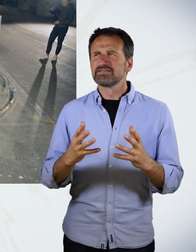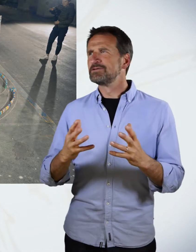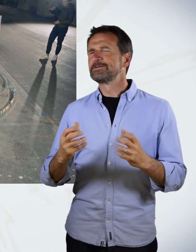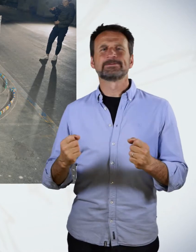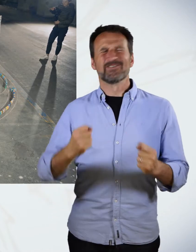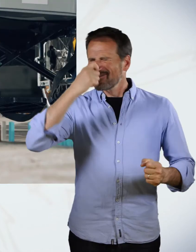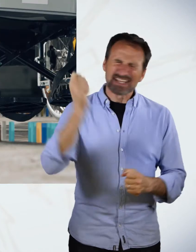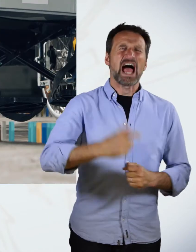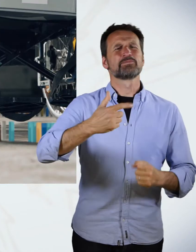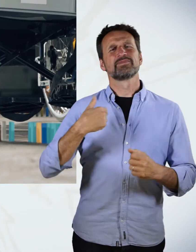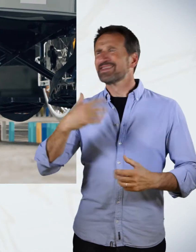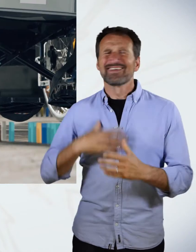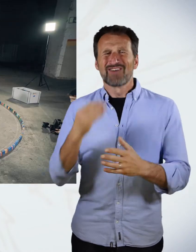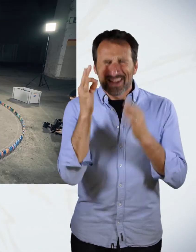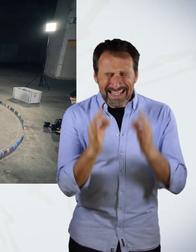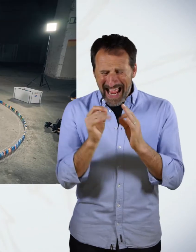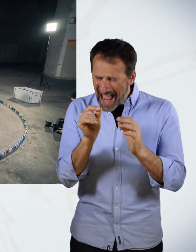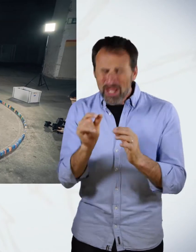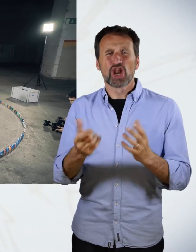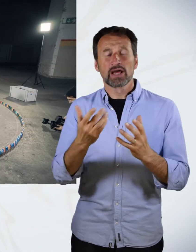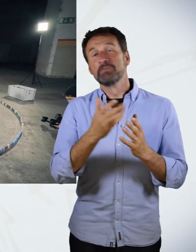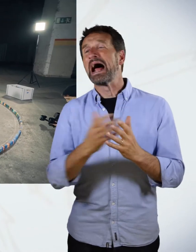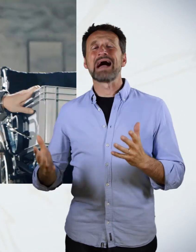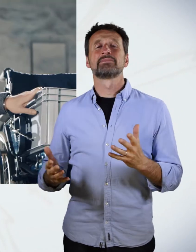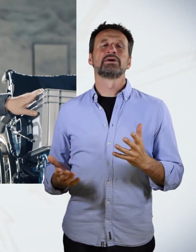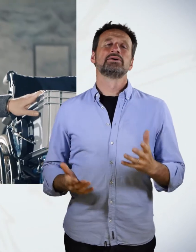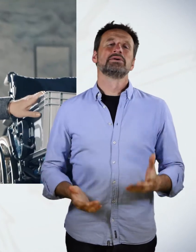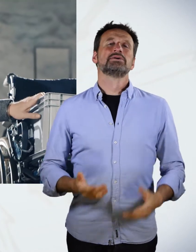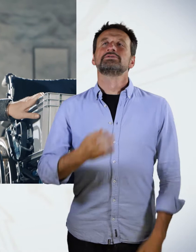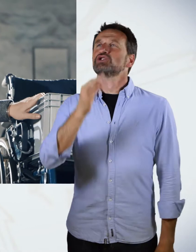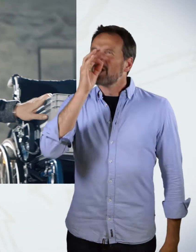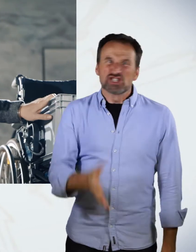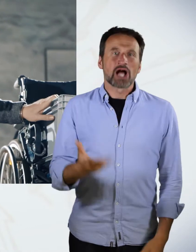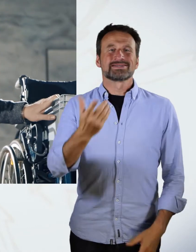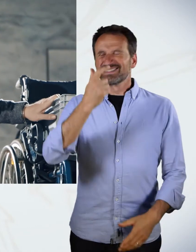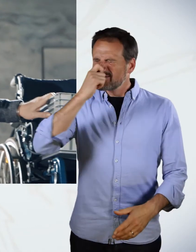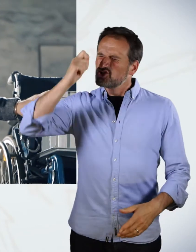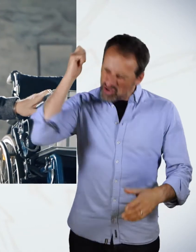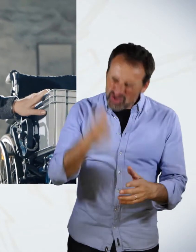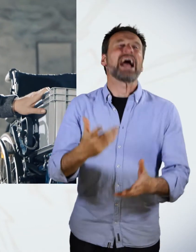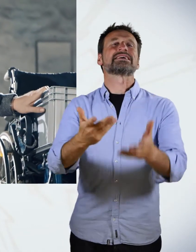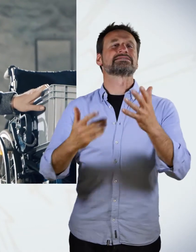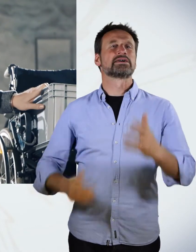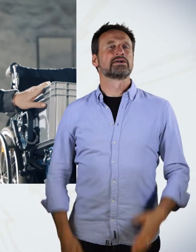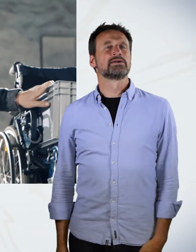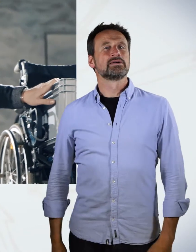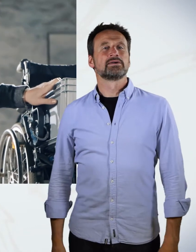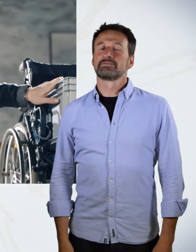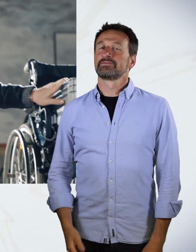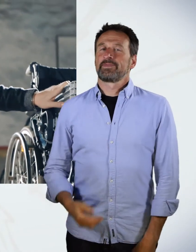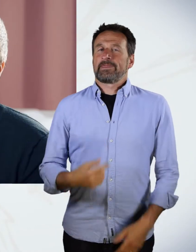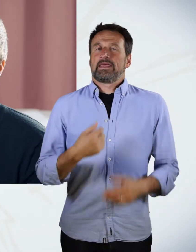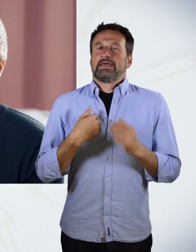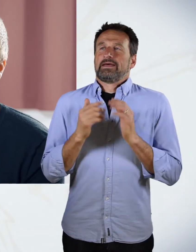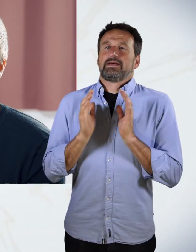Mann! Verdammt, ich wollte gerade eine Lücke machen! Gott, Alter, das ist so eine Drecksscheiße! Ich würde jetzt nicht von